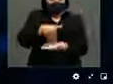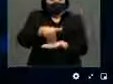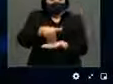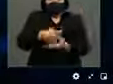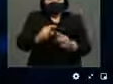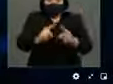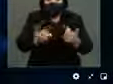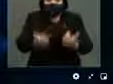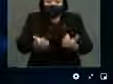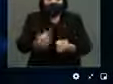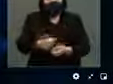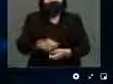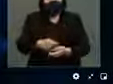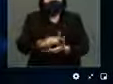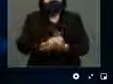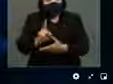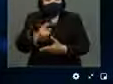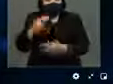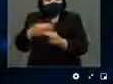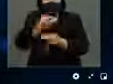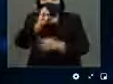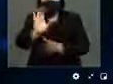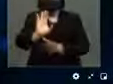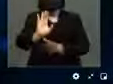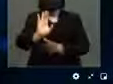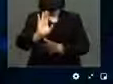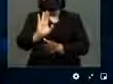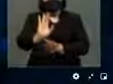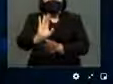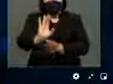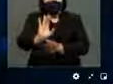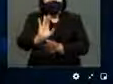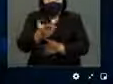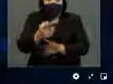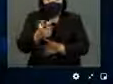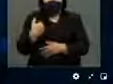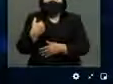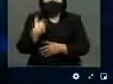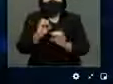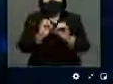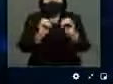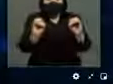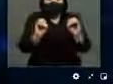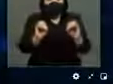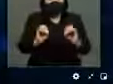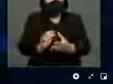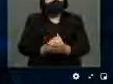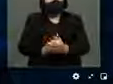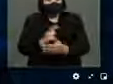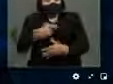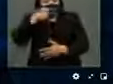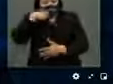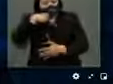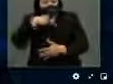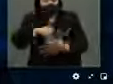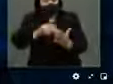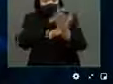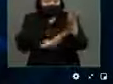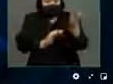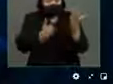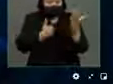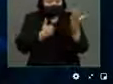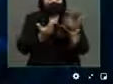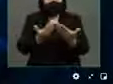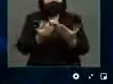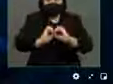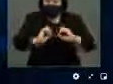ในวันนี้นะครับเพื่อประหยัดเวลาท่านจะเห็นภาพของสีขาวในแผนที่ประเทศไทยที่ตัวเลขเป็นศูนย์ในร